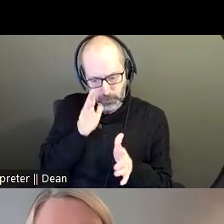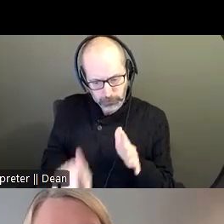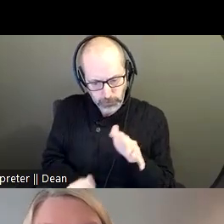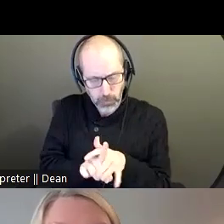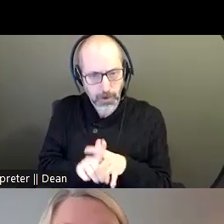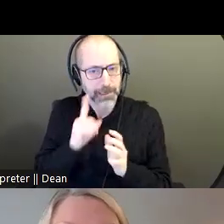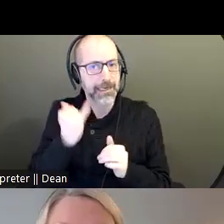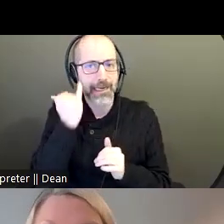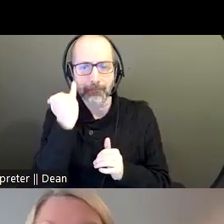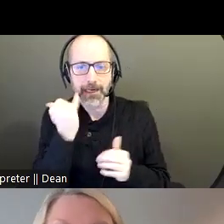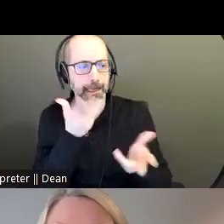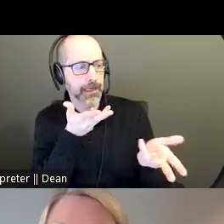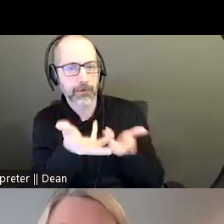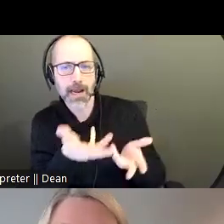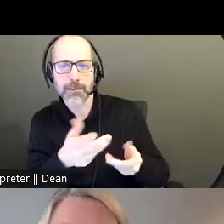pouvoir